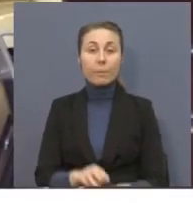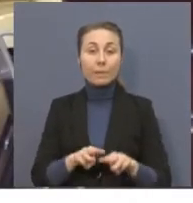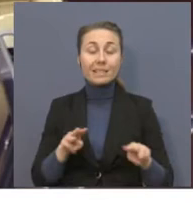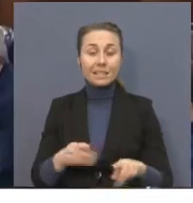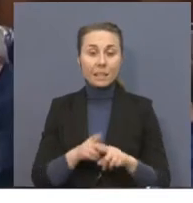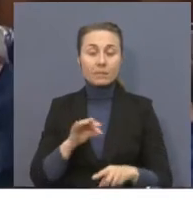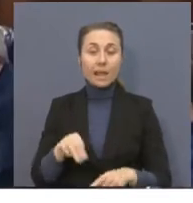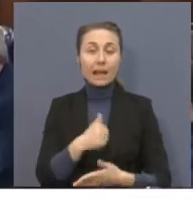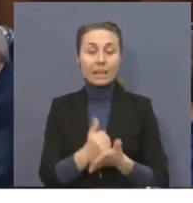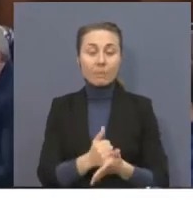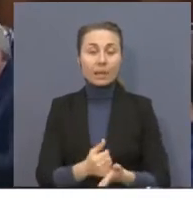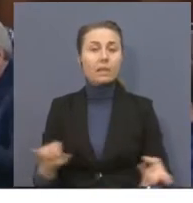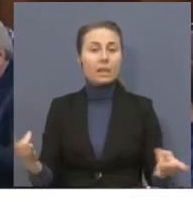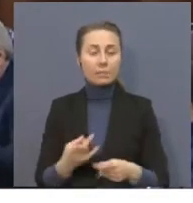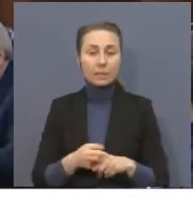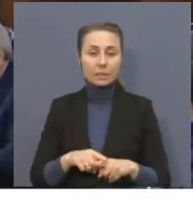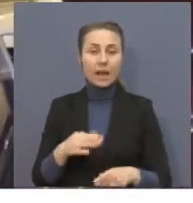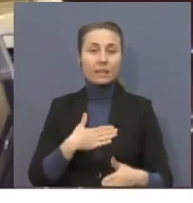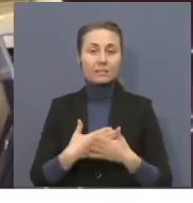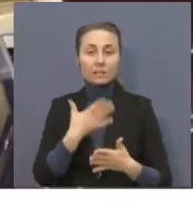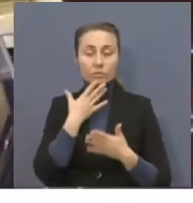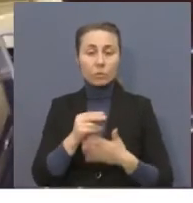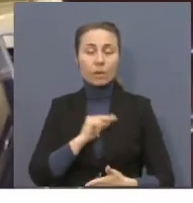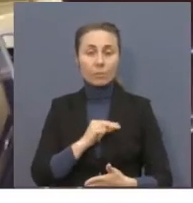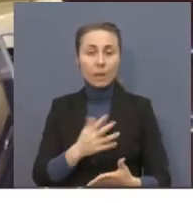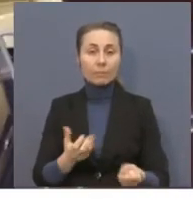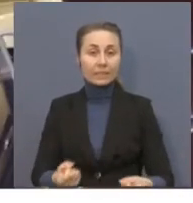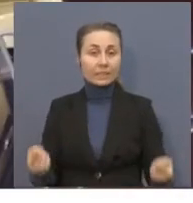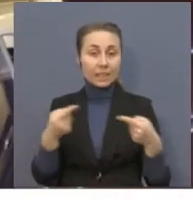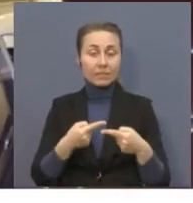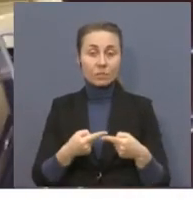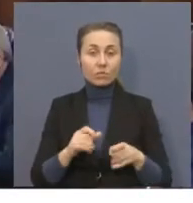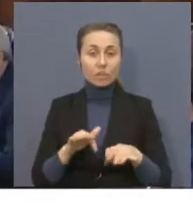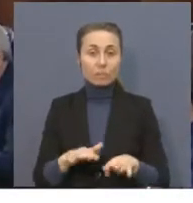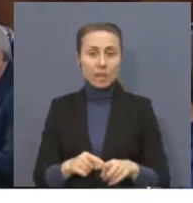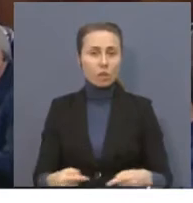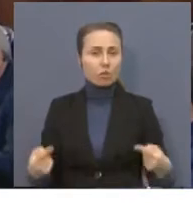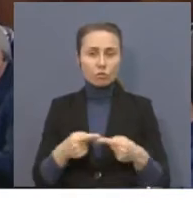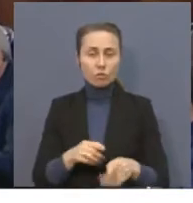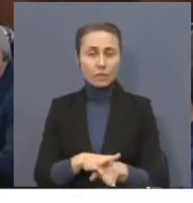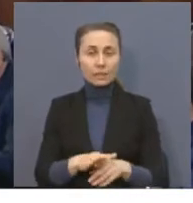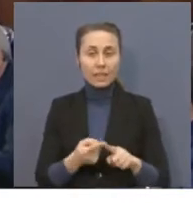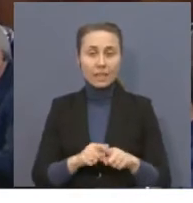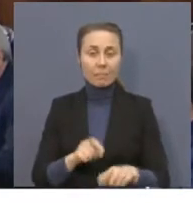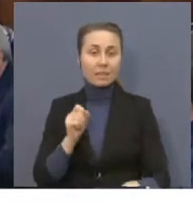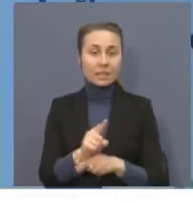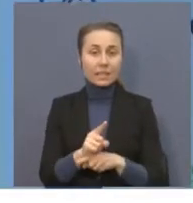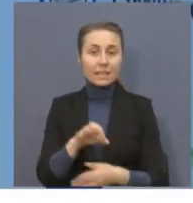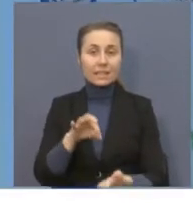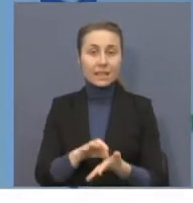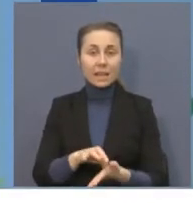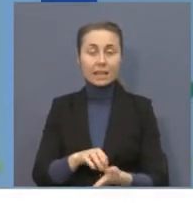Министерствам и акиматам необходимо активизировать свою работу, принять соответствующие меры и четко реализовать поставленные цели и